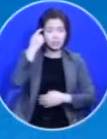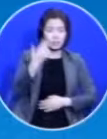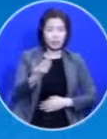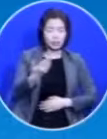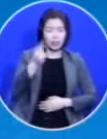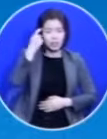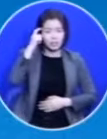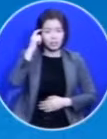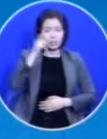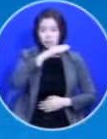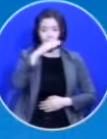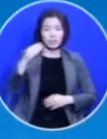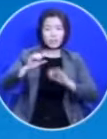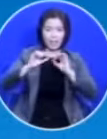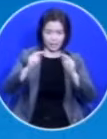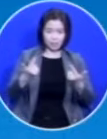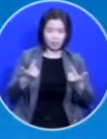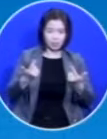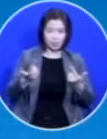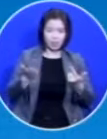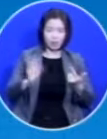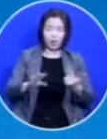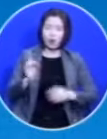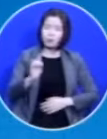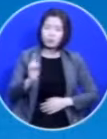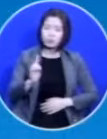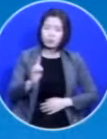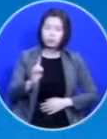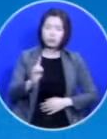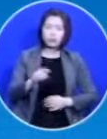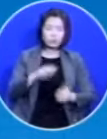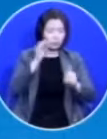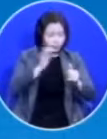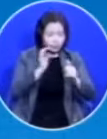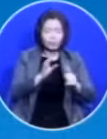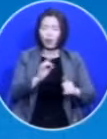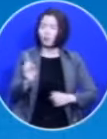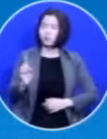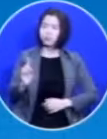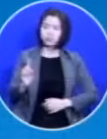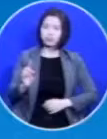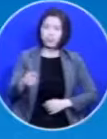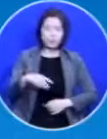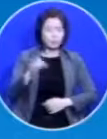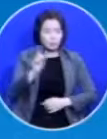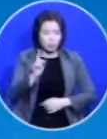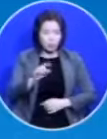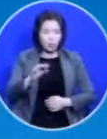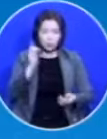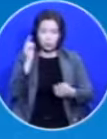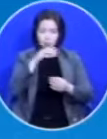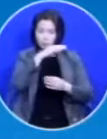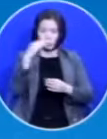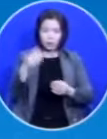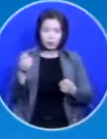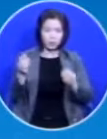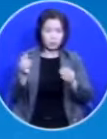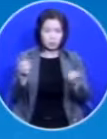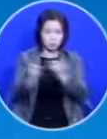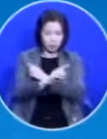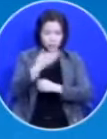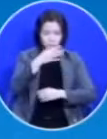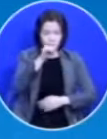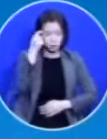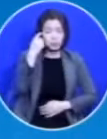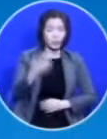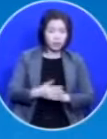정신이 아니신데 뭘 어떻게 타 야단을 칠 거며 뭘 바로 잡아 들여요 그냥 붙들고